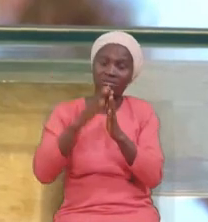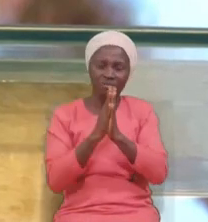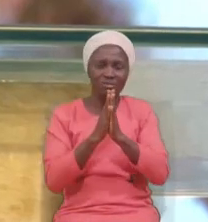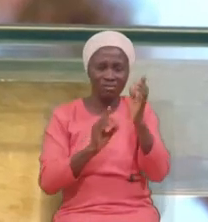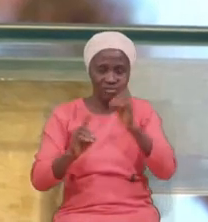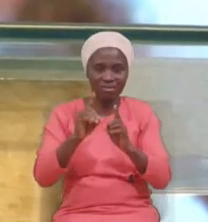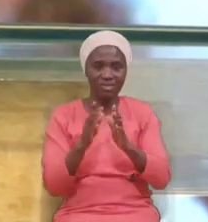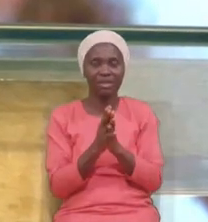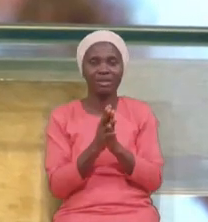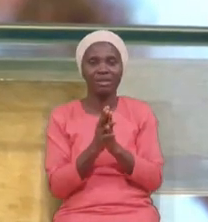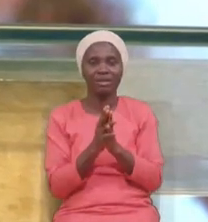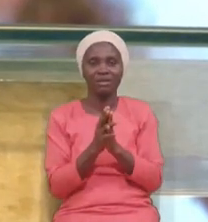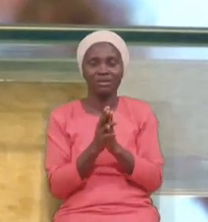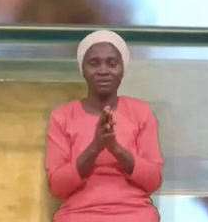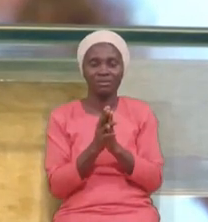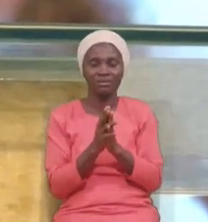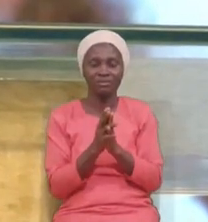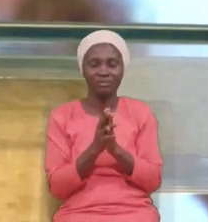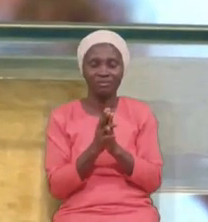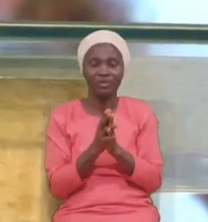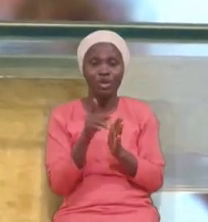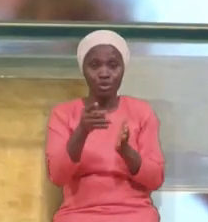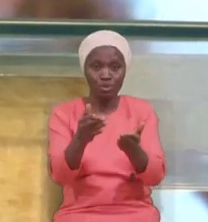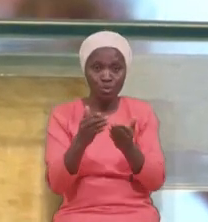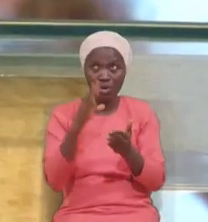Il veut être juste, saint.